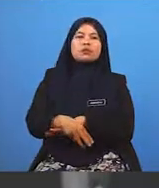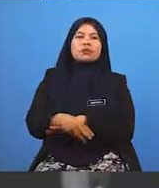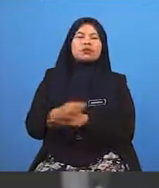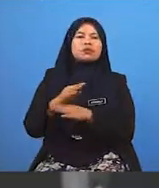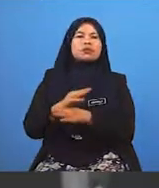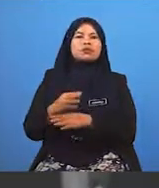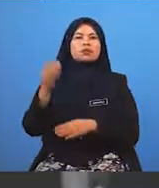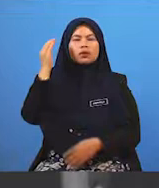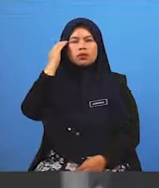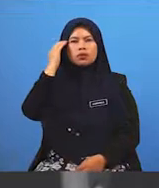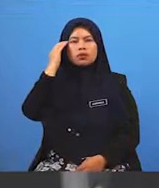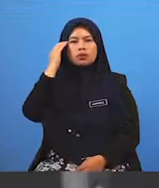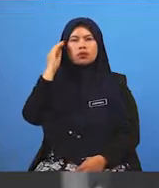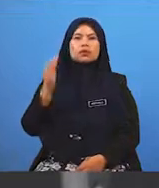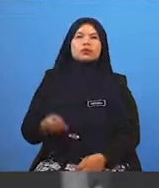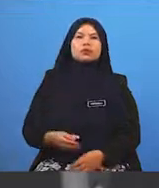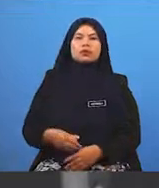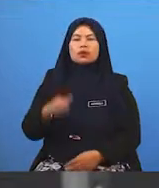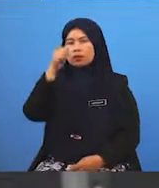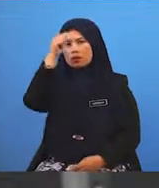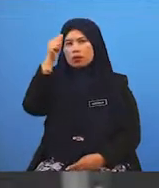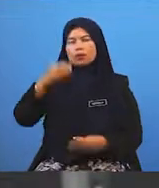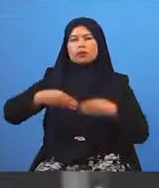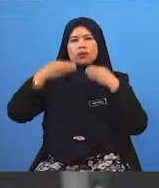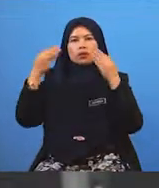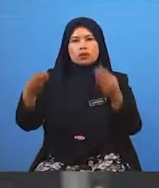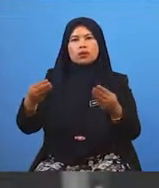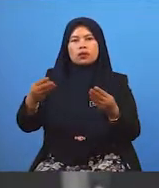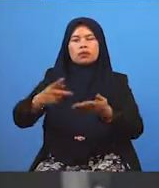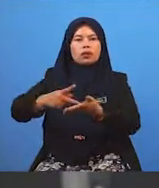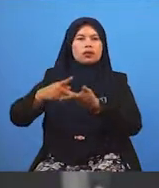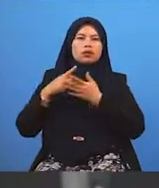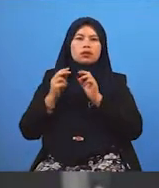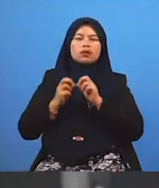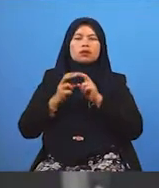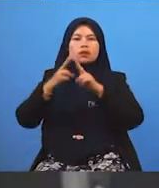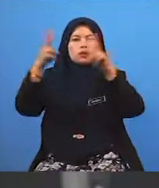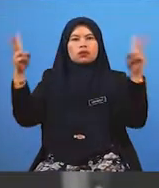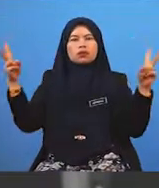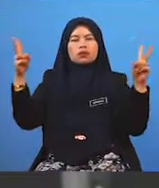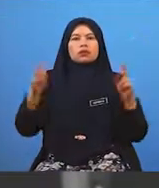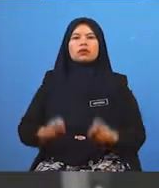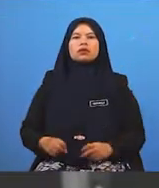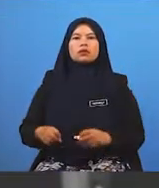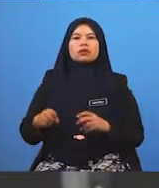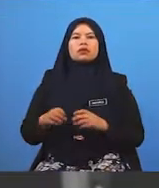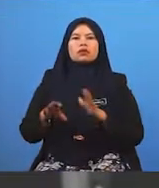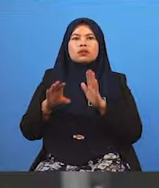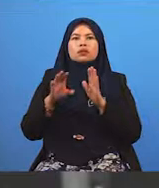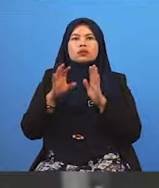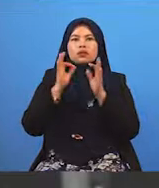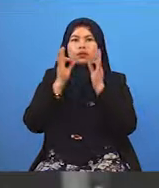Bismillahirrahmanirrahim. Wa minal laili fatahajjad bihi nafilatan laka asa ay yab'athaka rabbuka maqaman